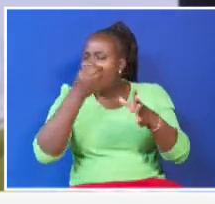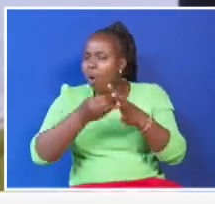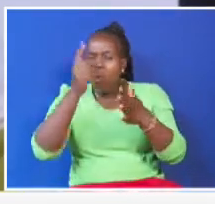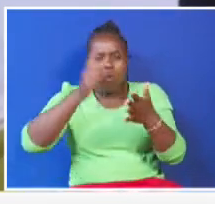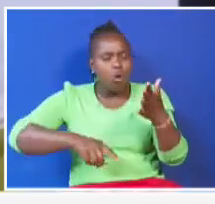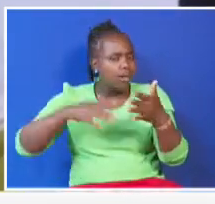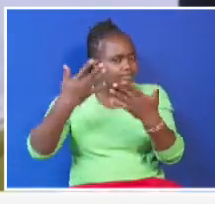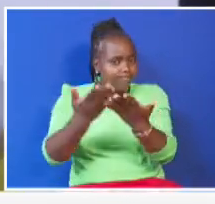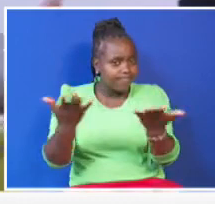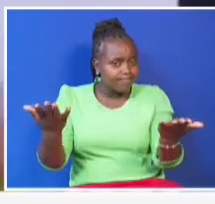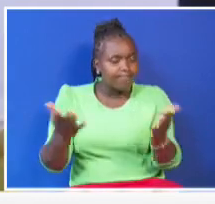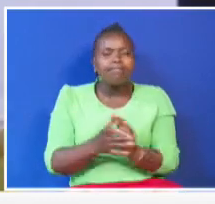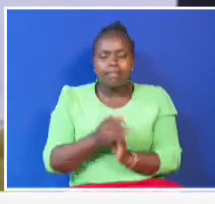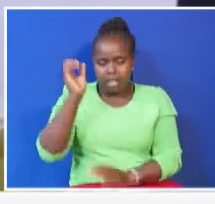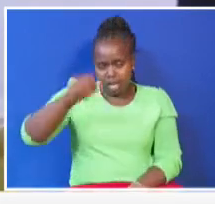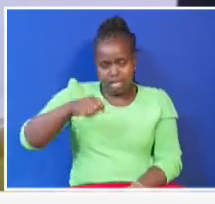Au ni namna gani?